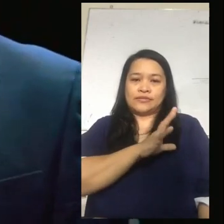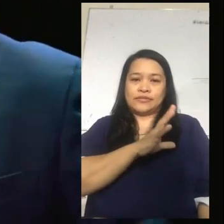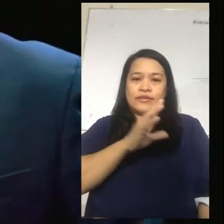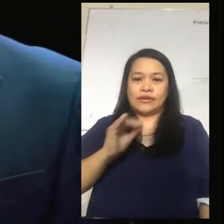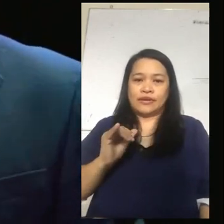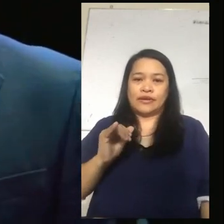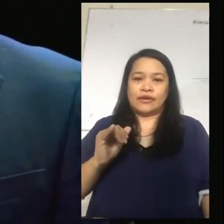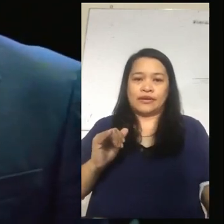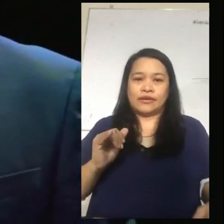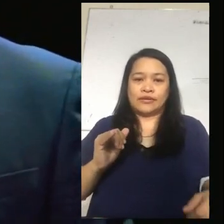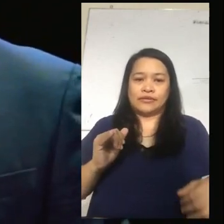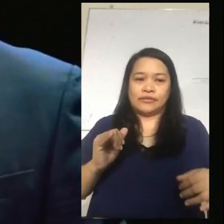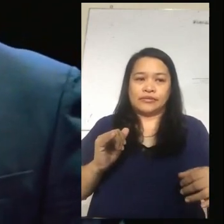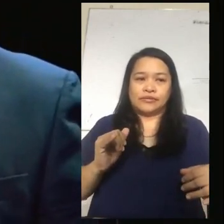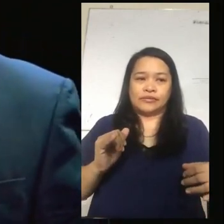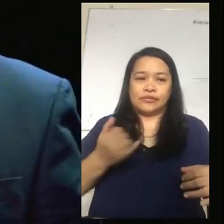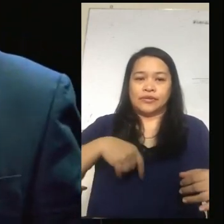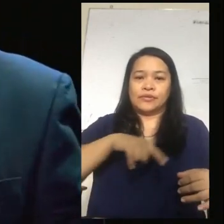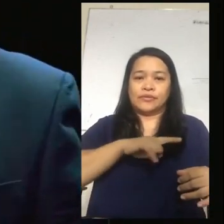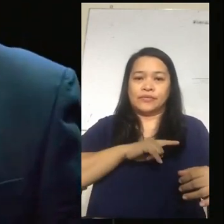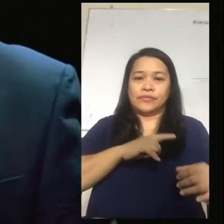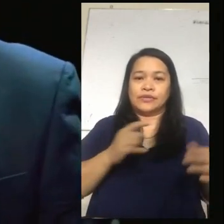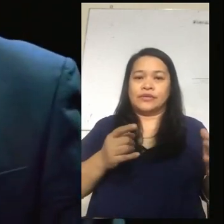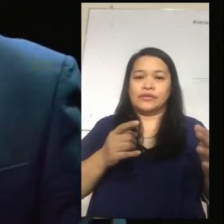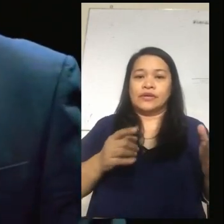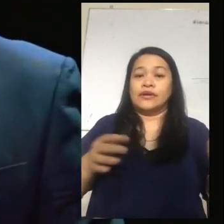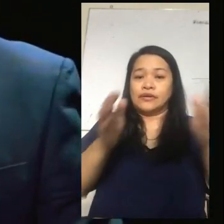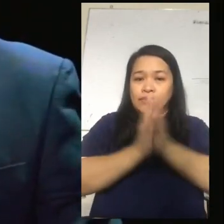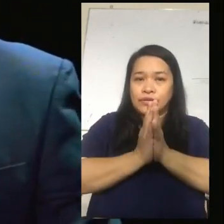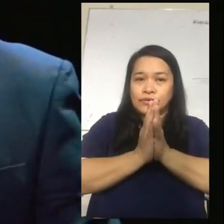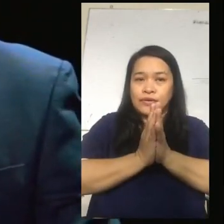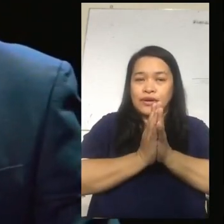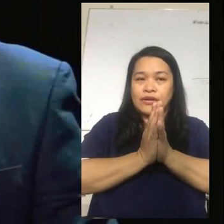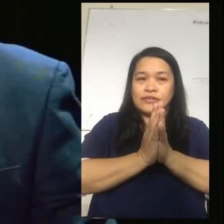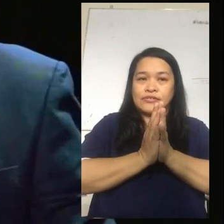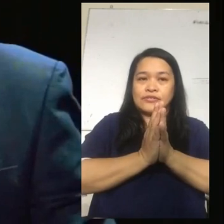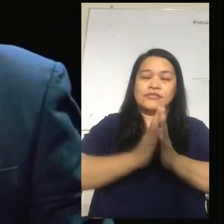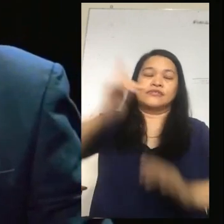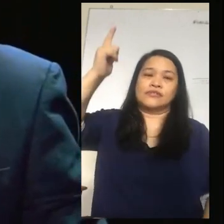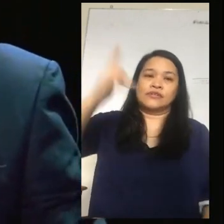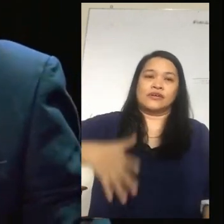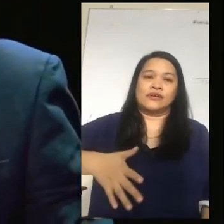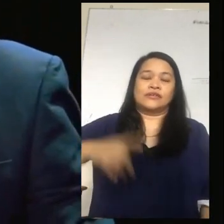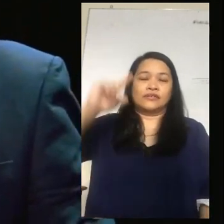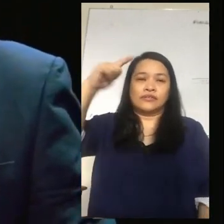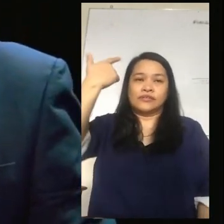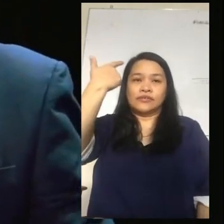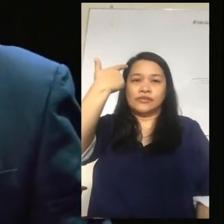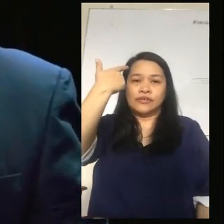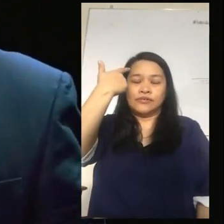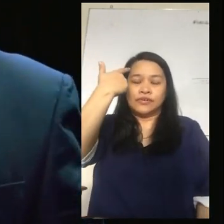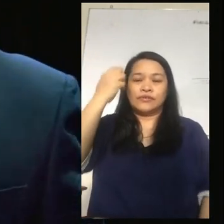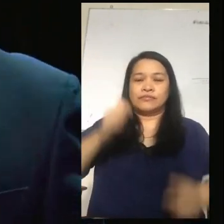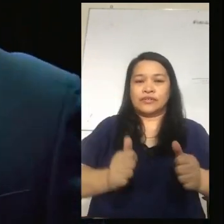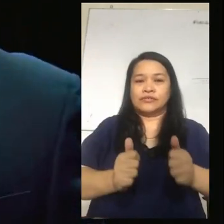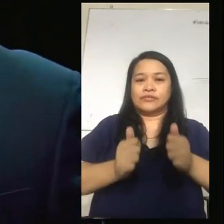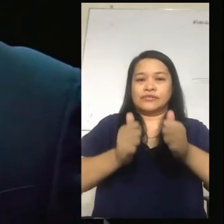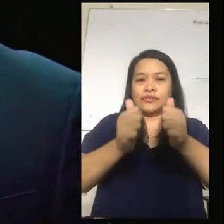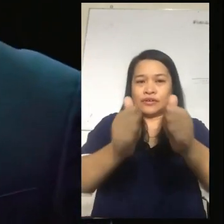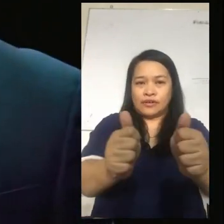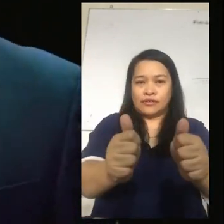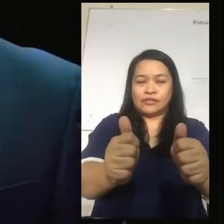pong nais ko, hinihiling ko sa Panginoon ay the government will be more lenient